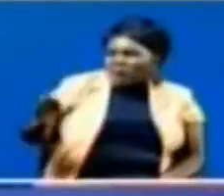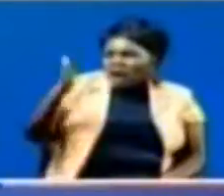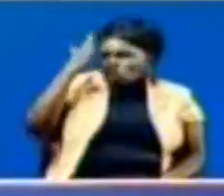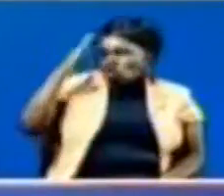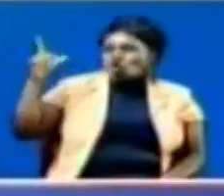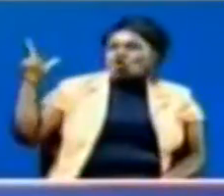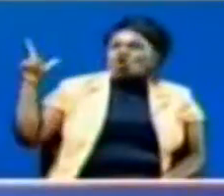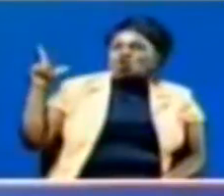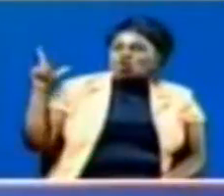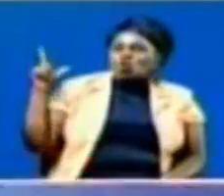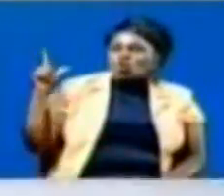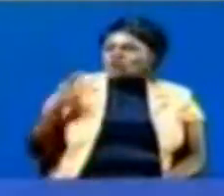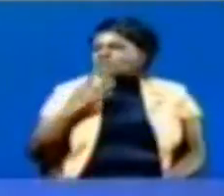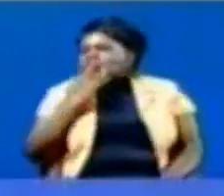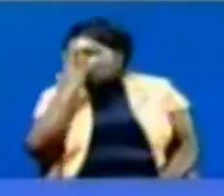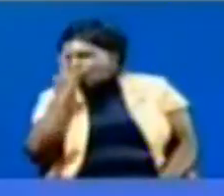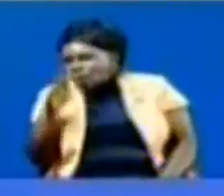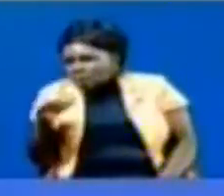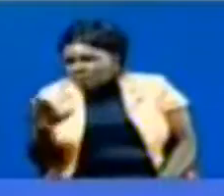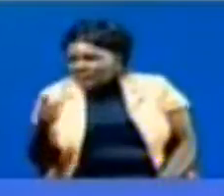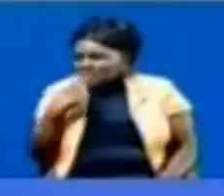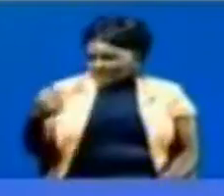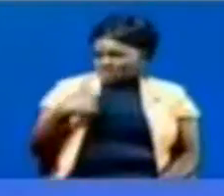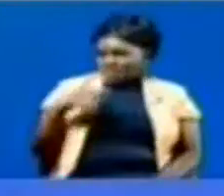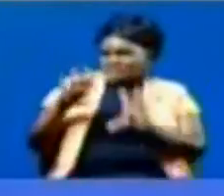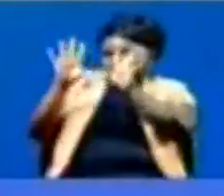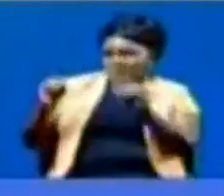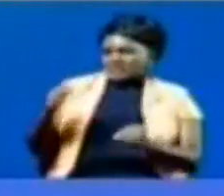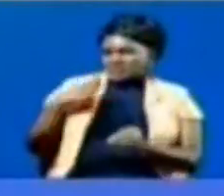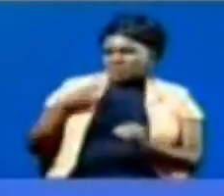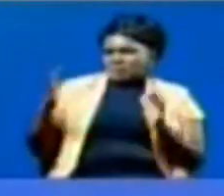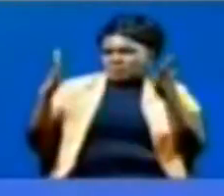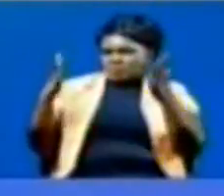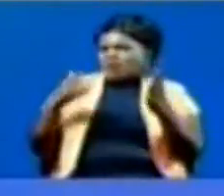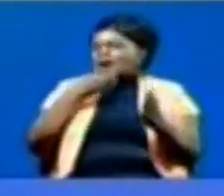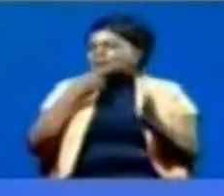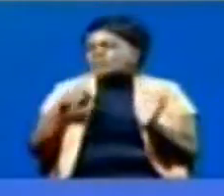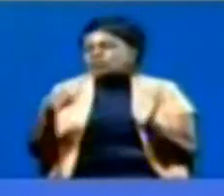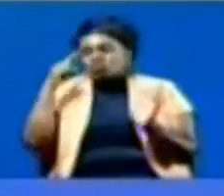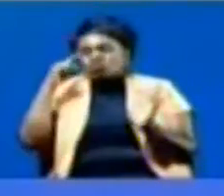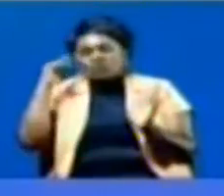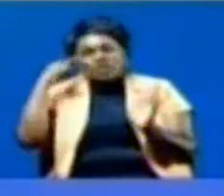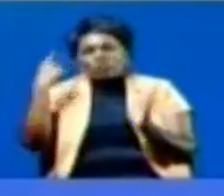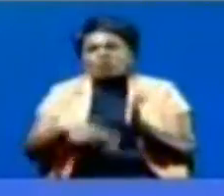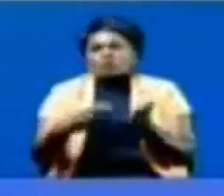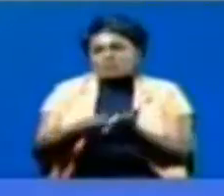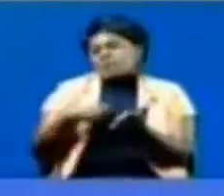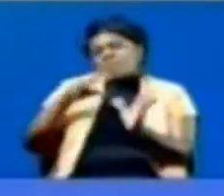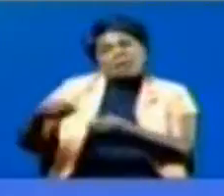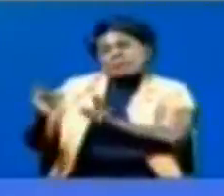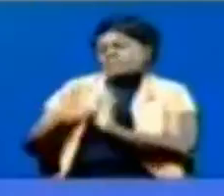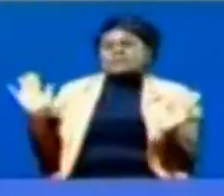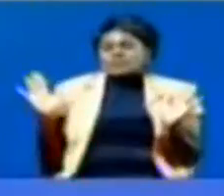hii inahitaji nini kama ni maua wachaje niambia bajeti yangu ya Christmas hii mume wangu waonaje utatoa pesa tu. Bila